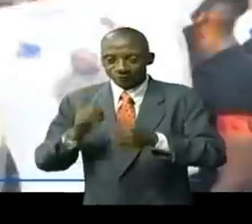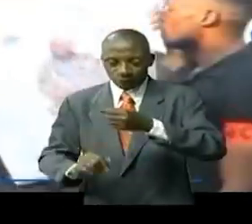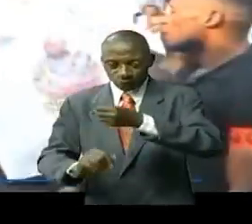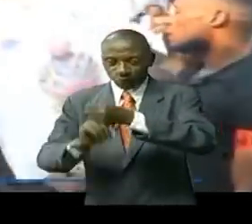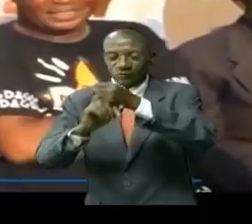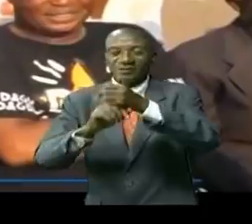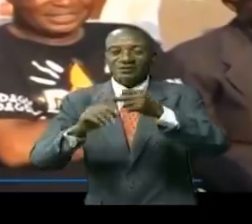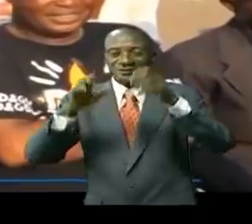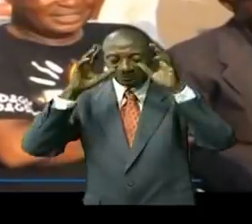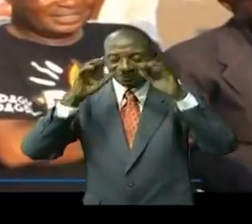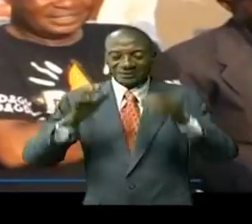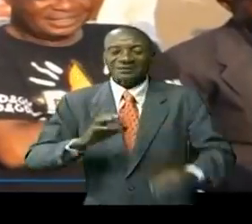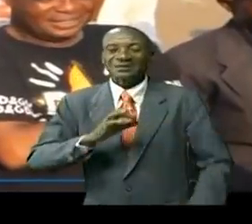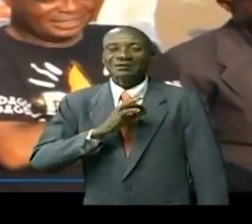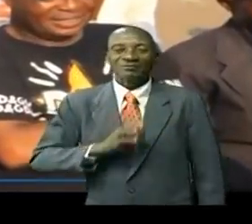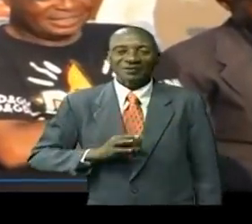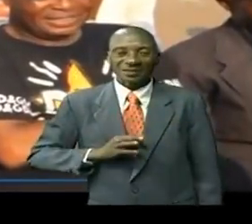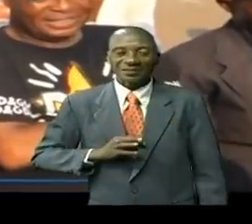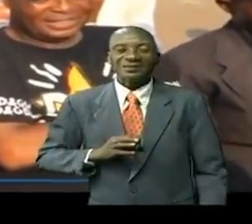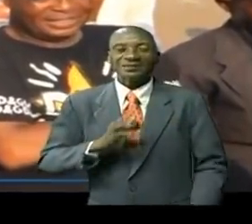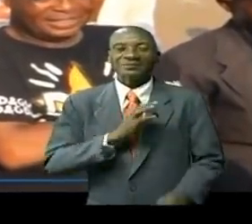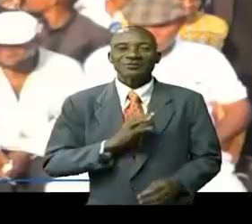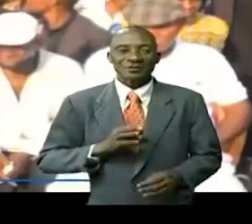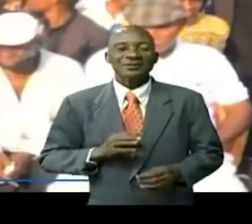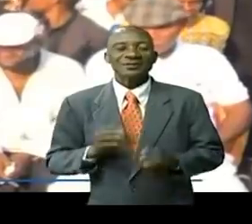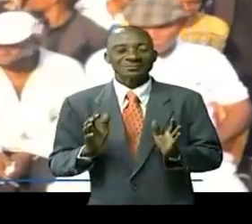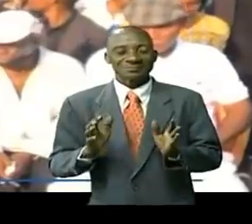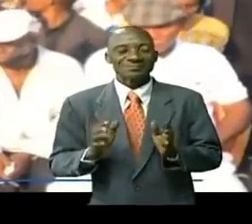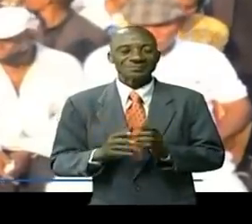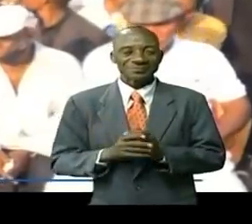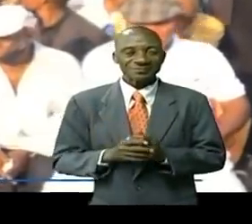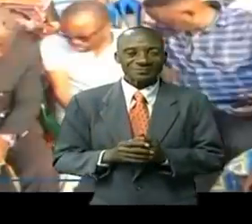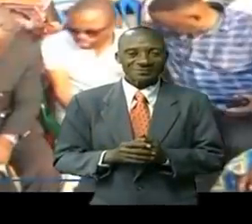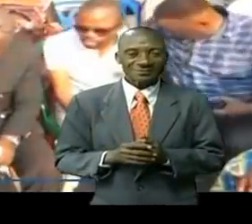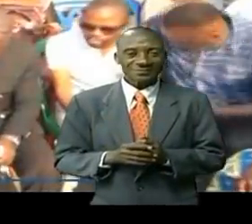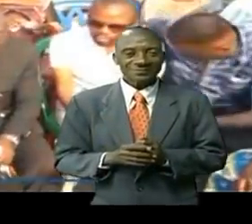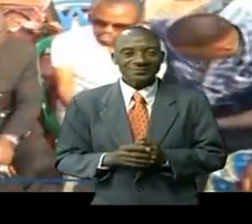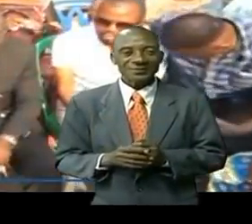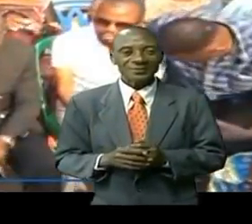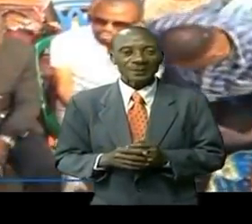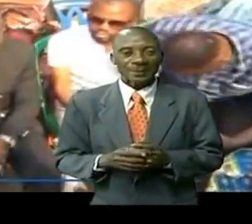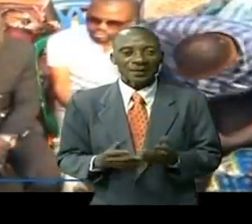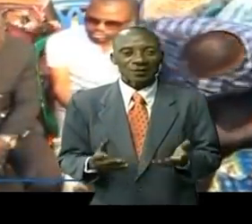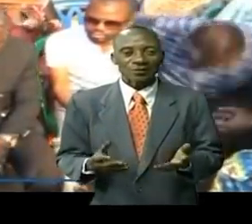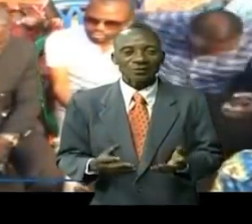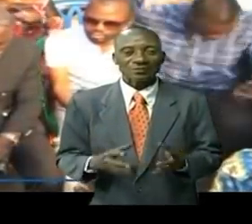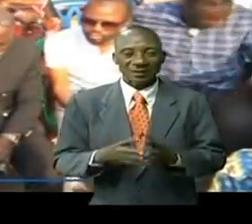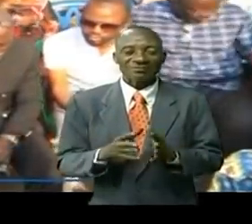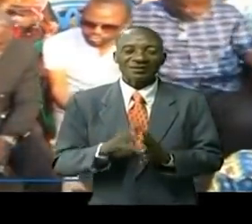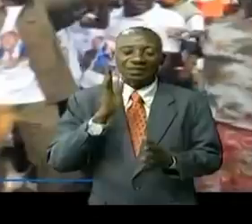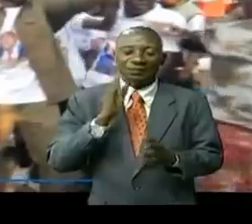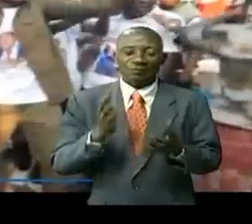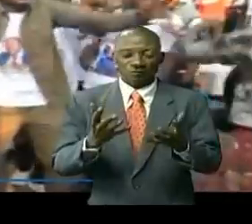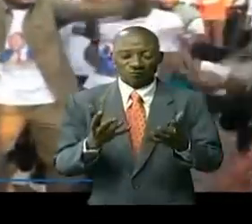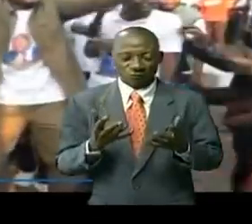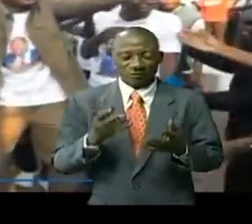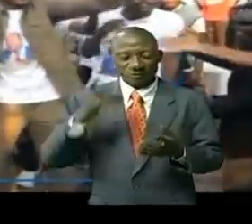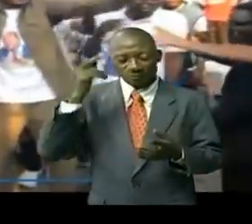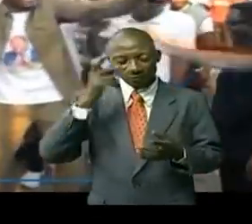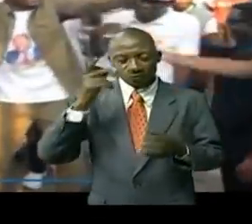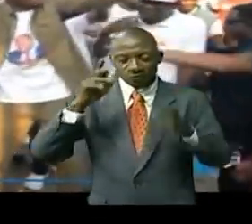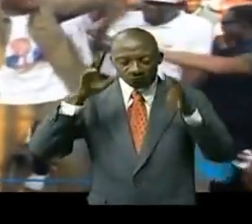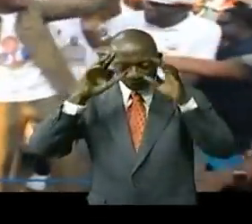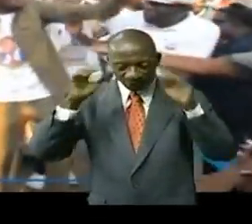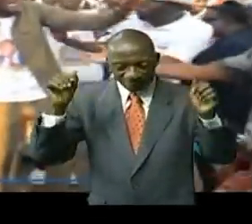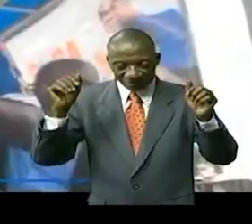chef de l'État et les 8 axes du programme quinquennal du président de la République. Cette bonne volonté politique du chef de l'État devait être